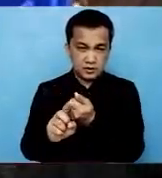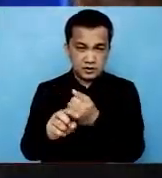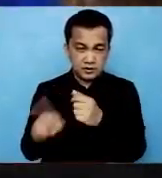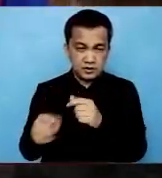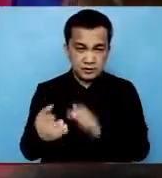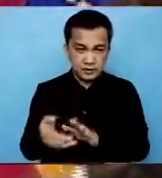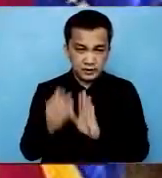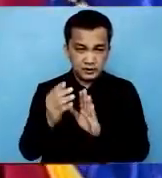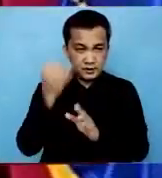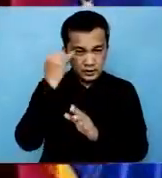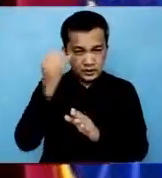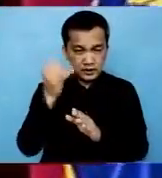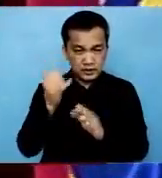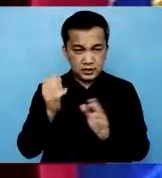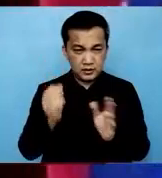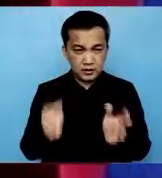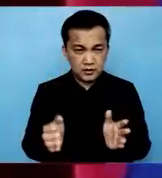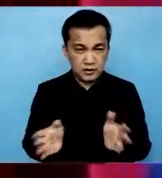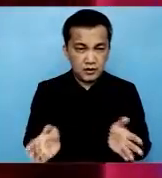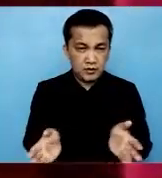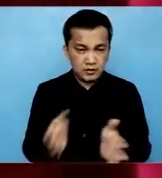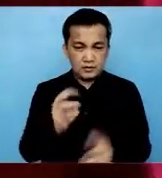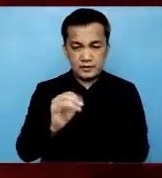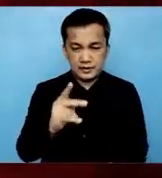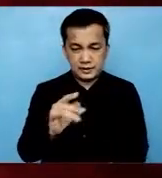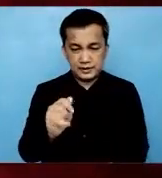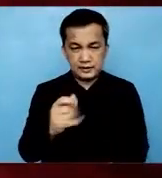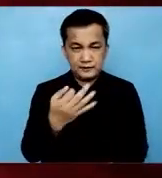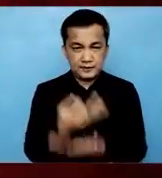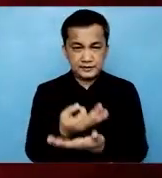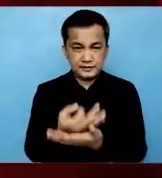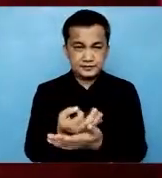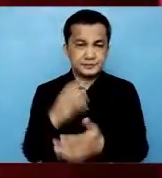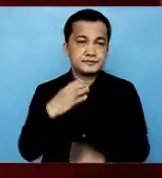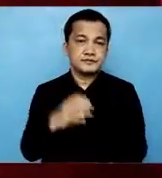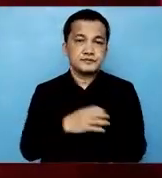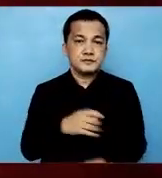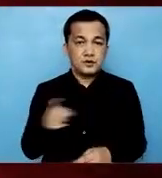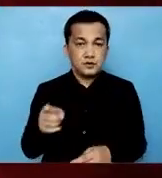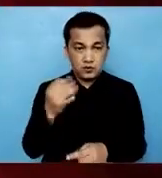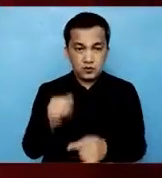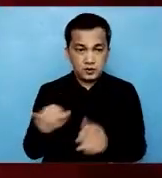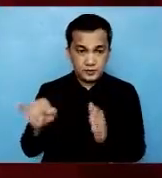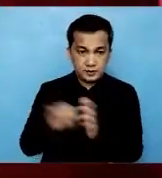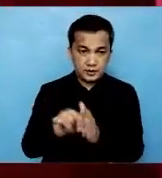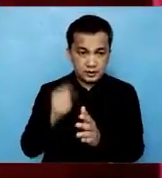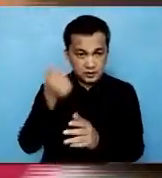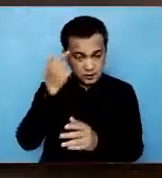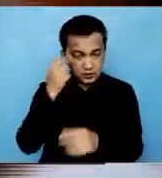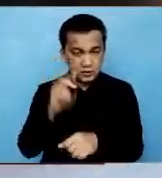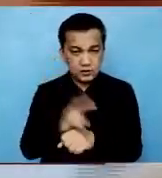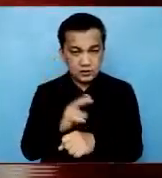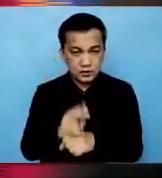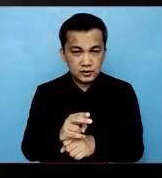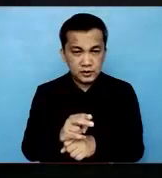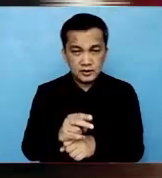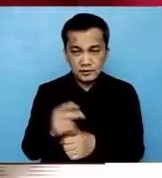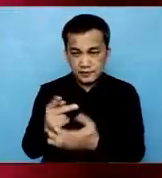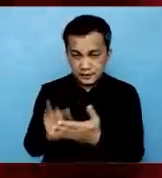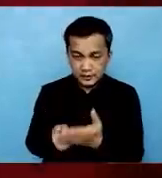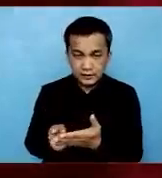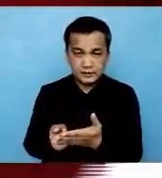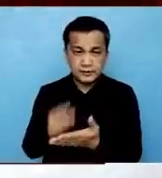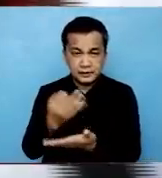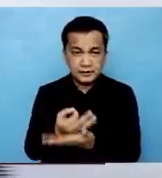ideya sa pagtutulak ng Maharlika Fund sa Kongreso. Ito ay ang pag-iinvest ng gobyerno gamit ang bahagi ng kaba ng bayan sa